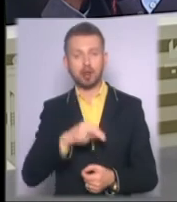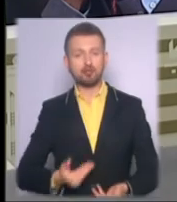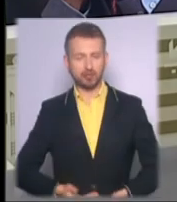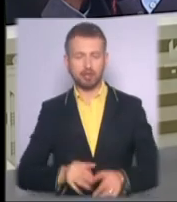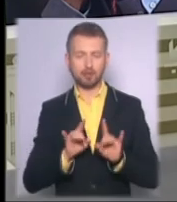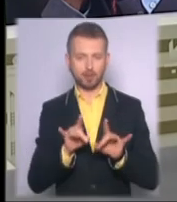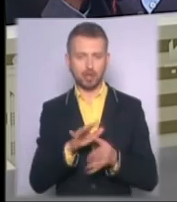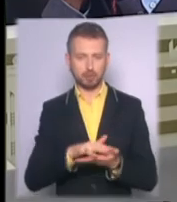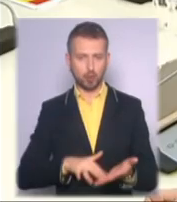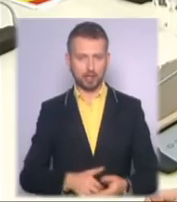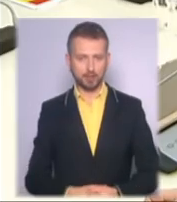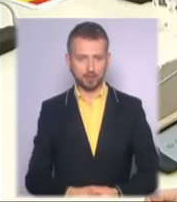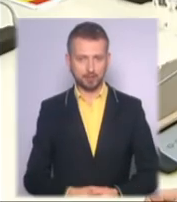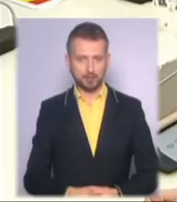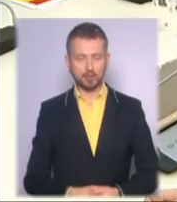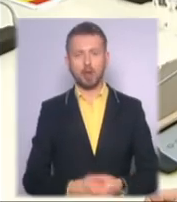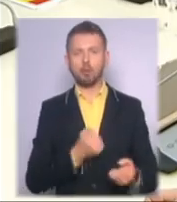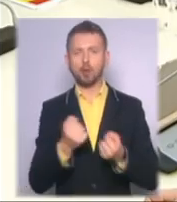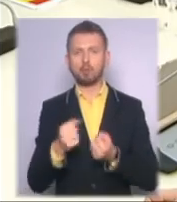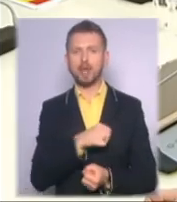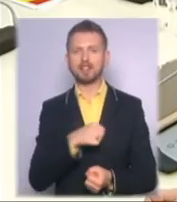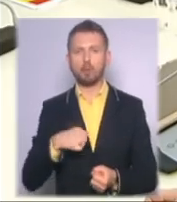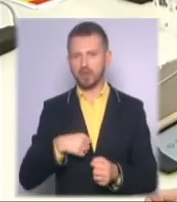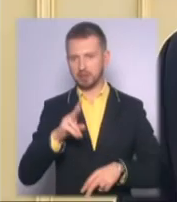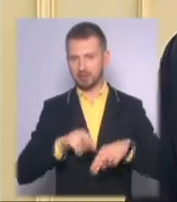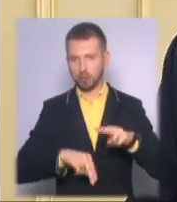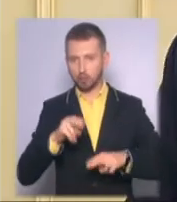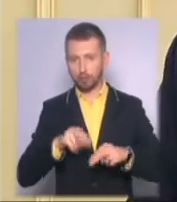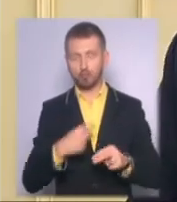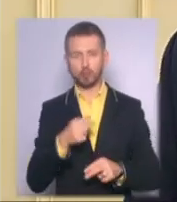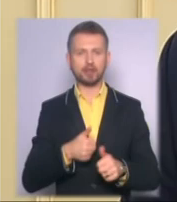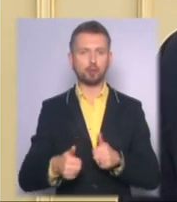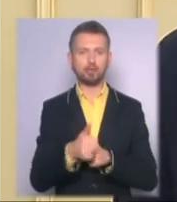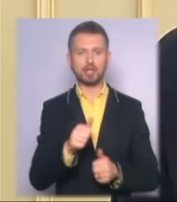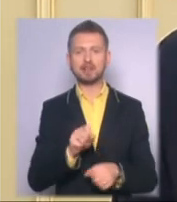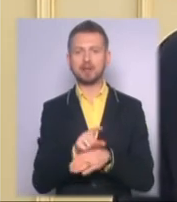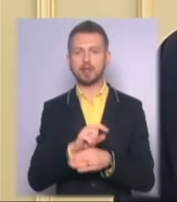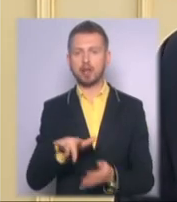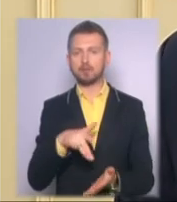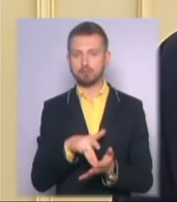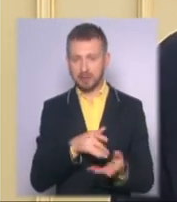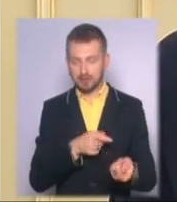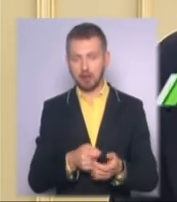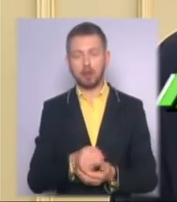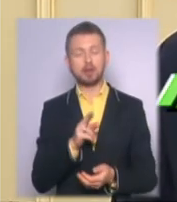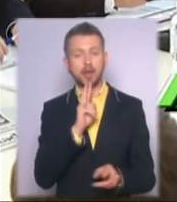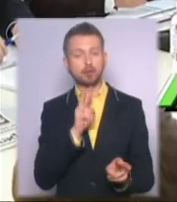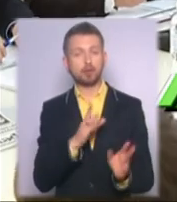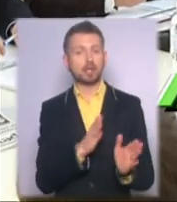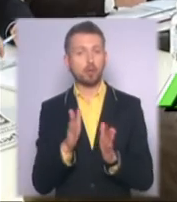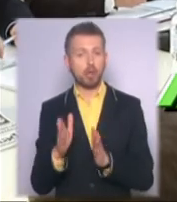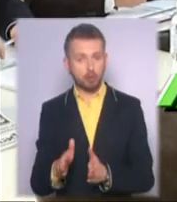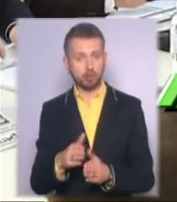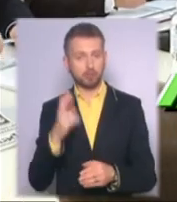Роздорожна. Боротьба з самовільними забудовами – одне з провідних завдань влади міста. Як слідкують за порядком у столиці очільники